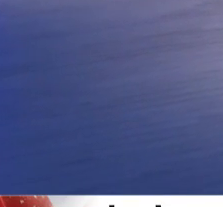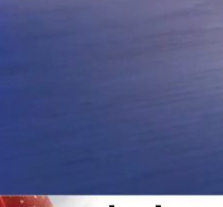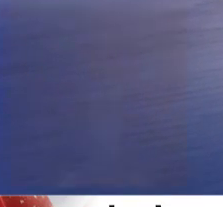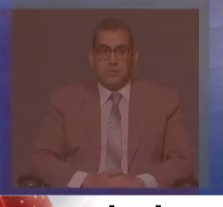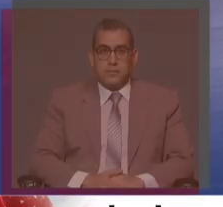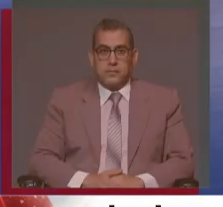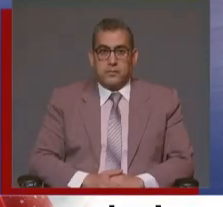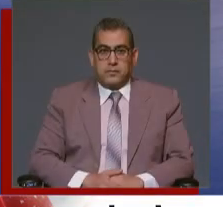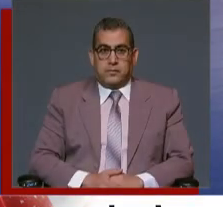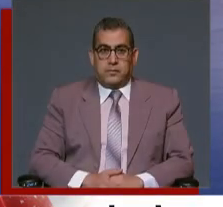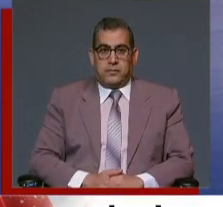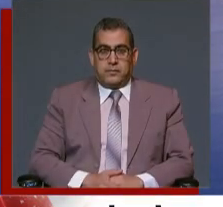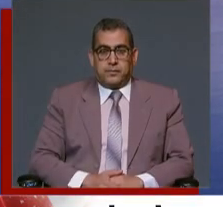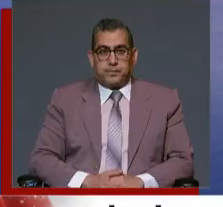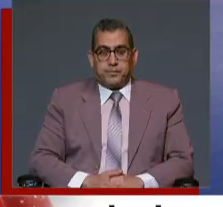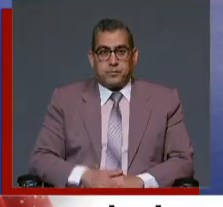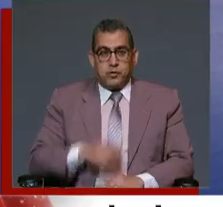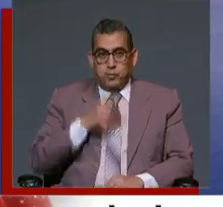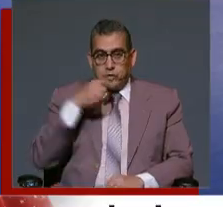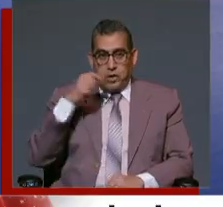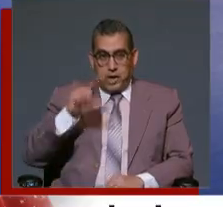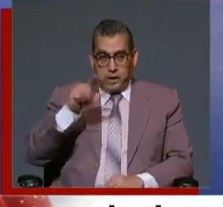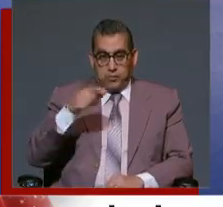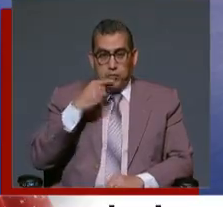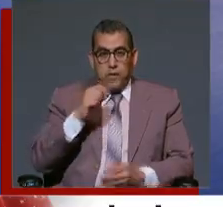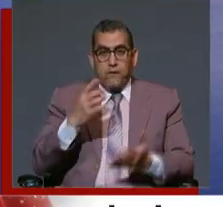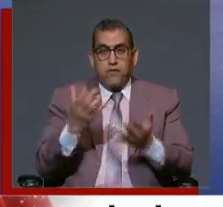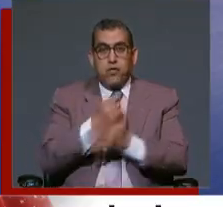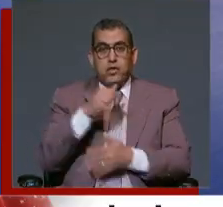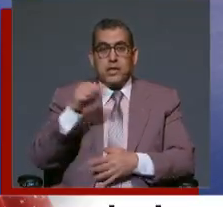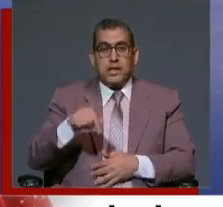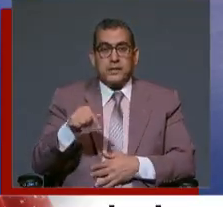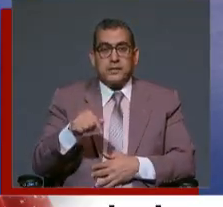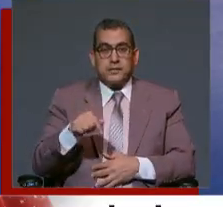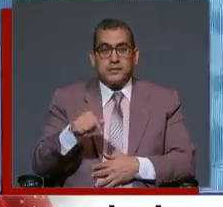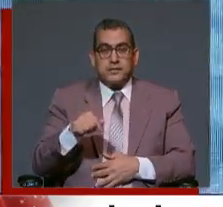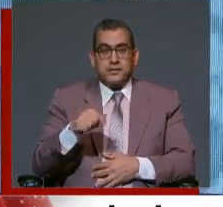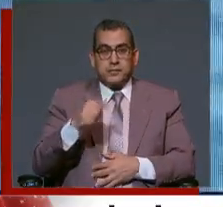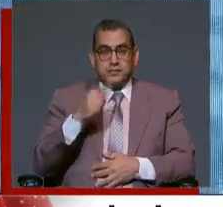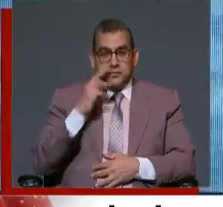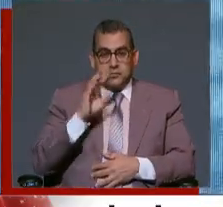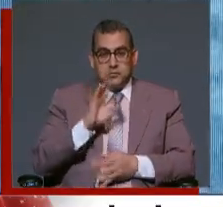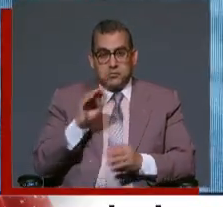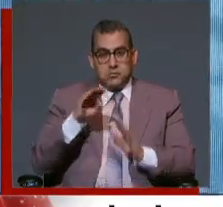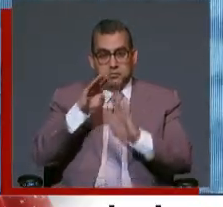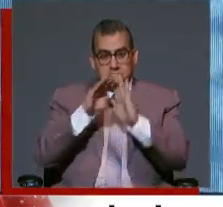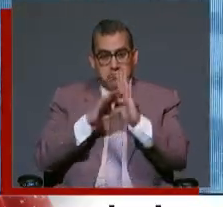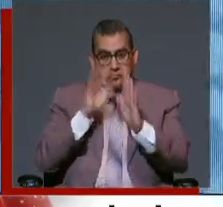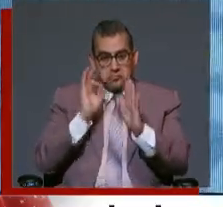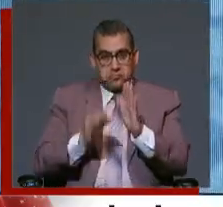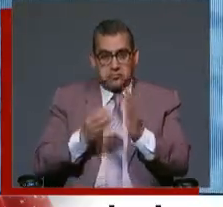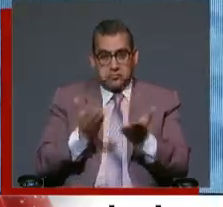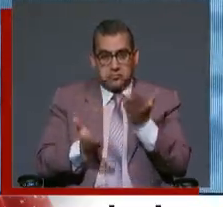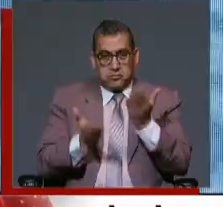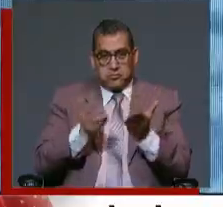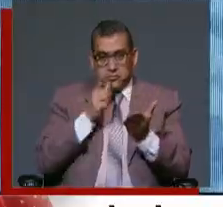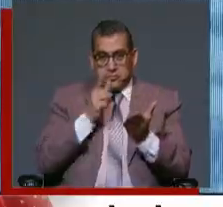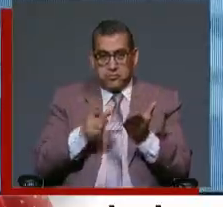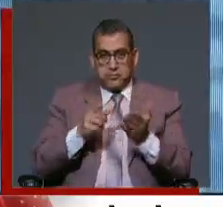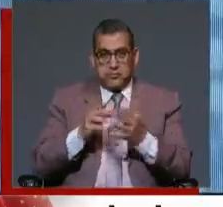لهذا هذه الخطبة القوية التي تضبط إيقاع اجتماعات هذا